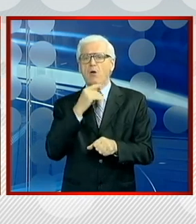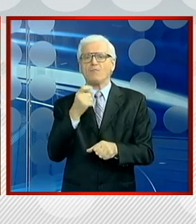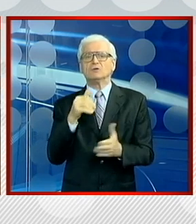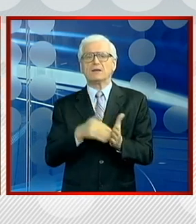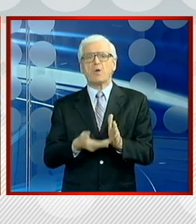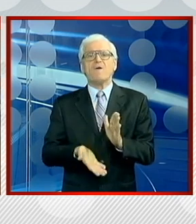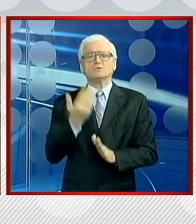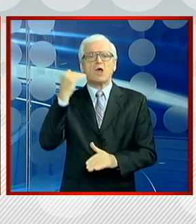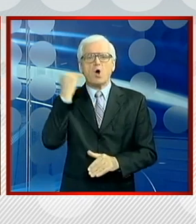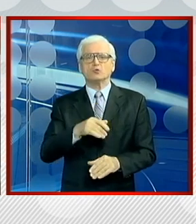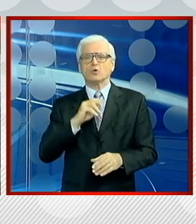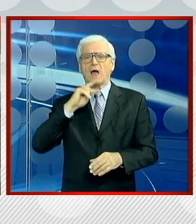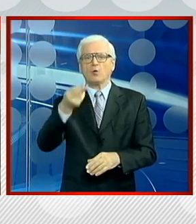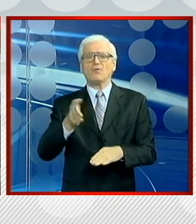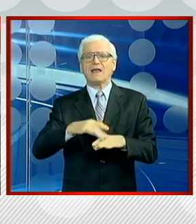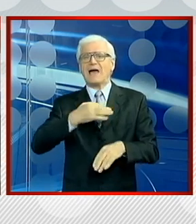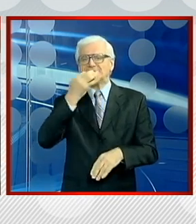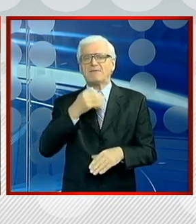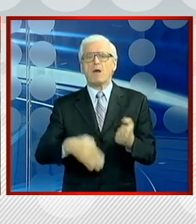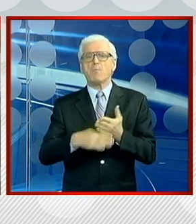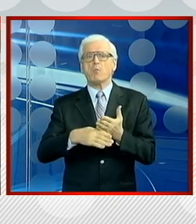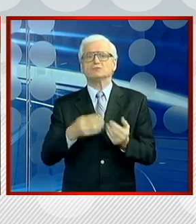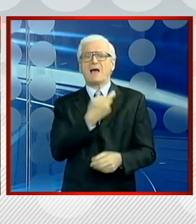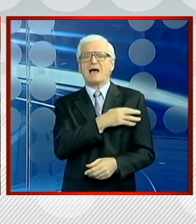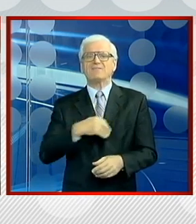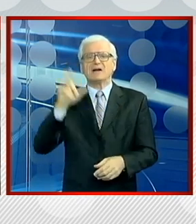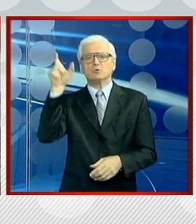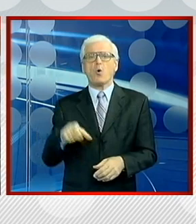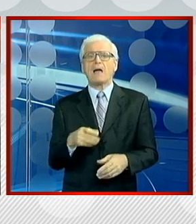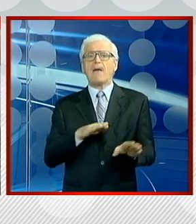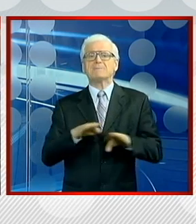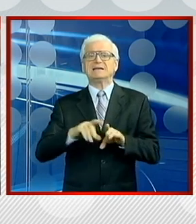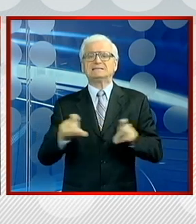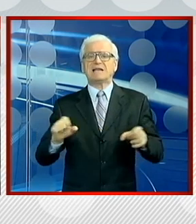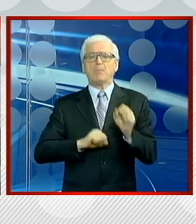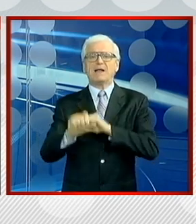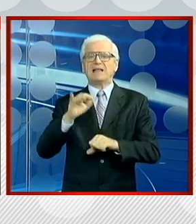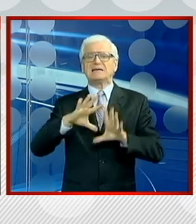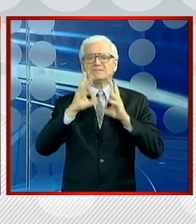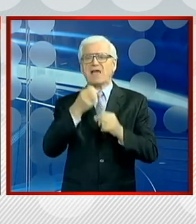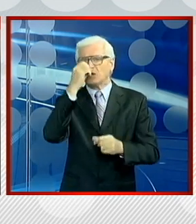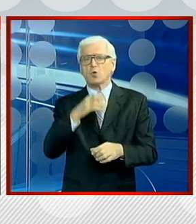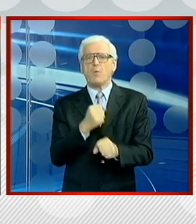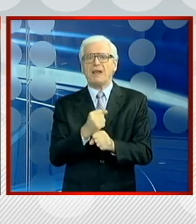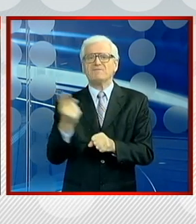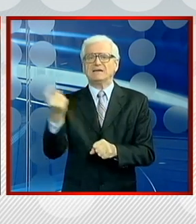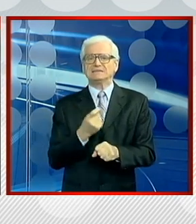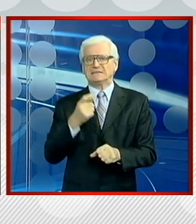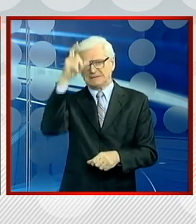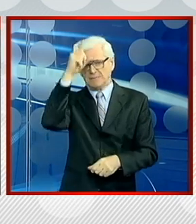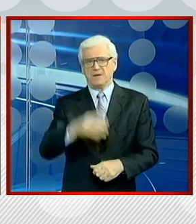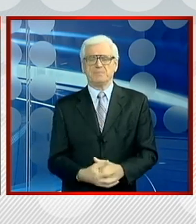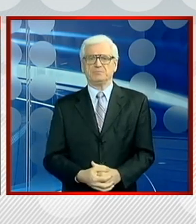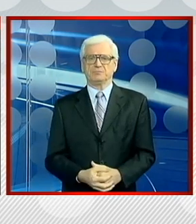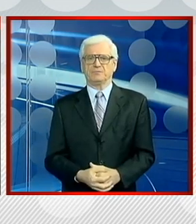trebalo oštrije da reaguje na izjavu pomoćnika hrvatskog ministra, branitelja, da sve zlo u regionu dolazi iz Srbije.